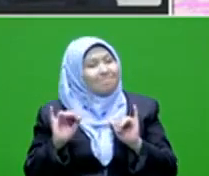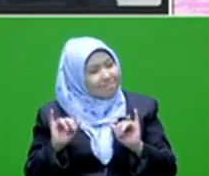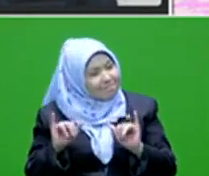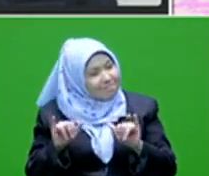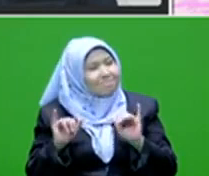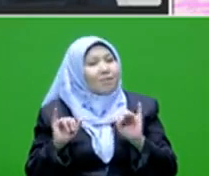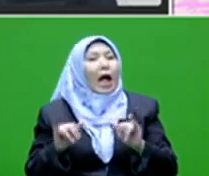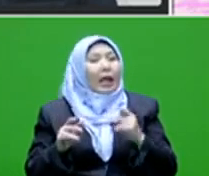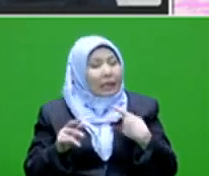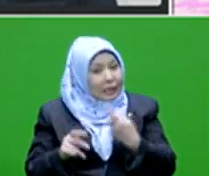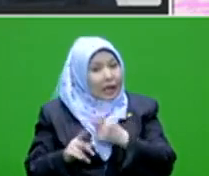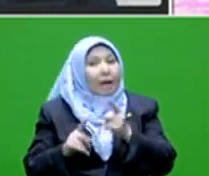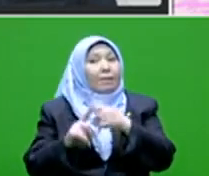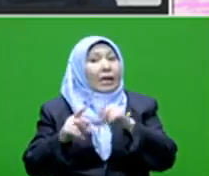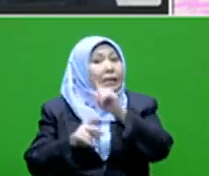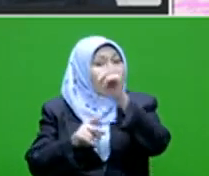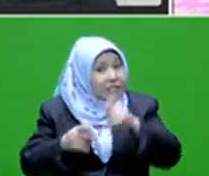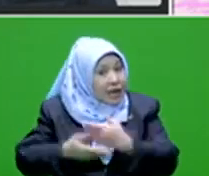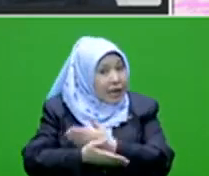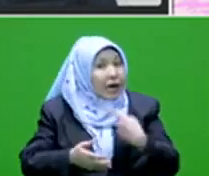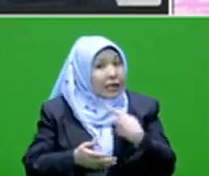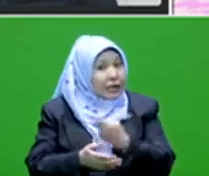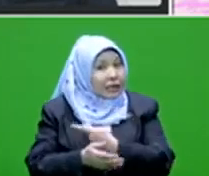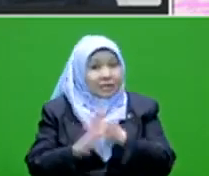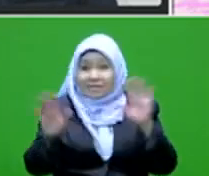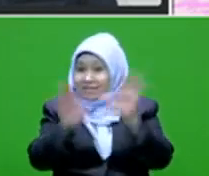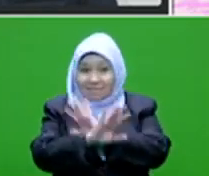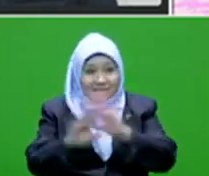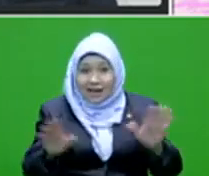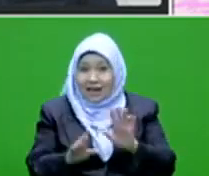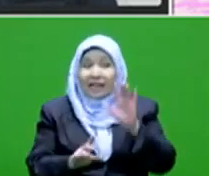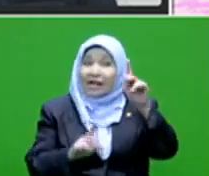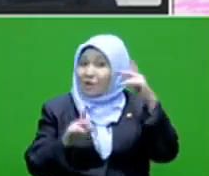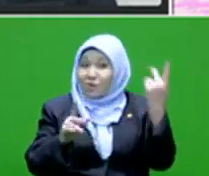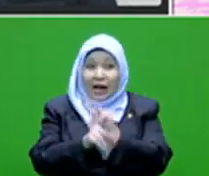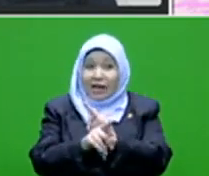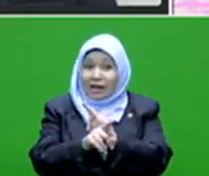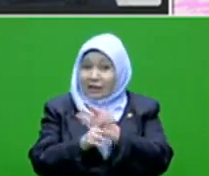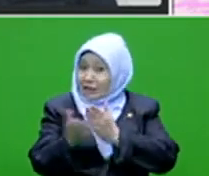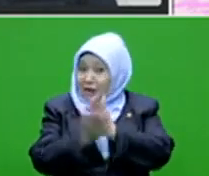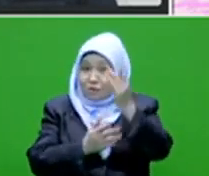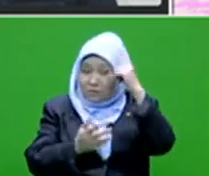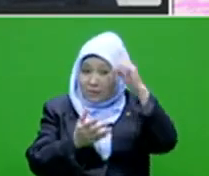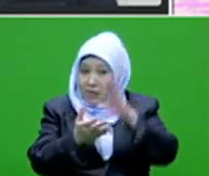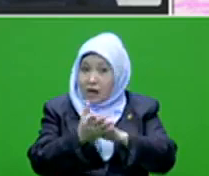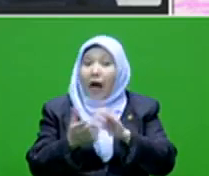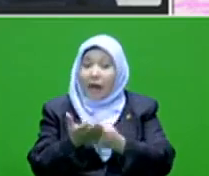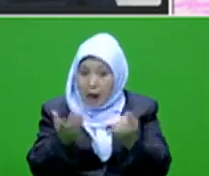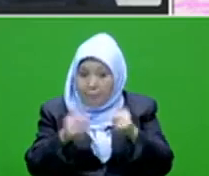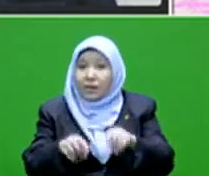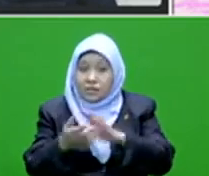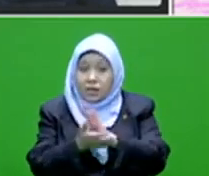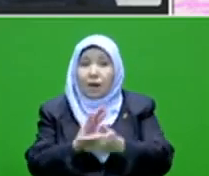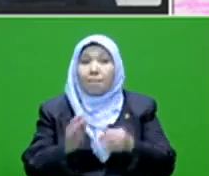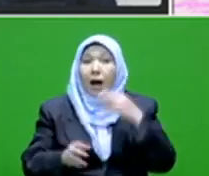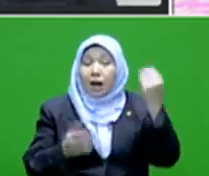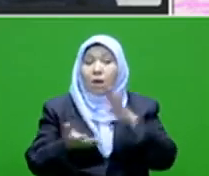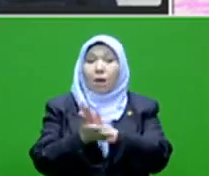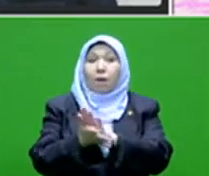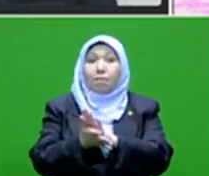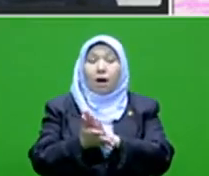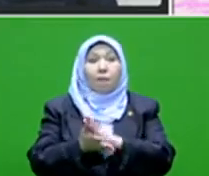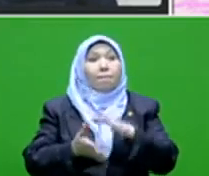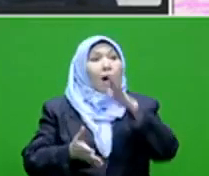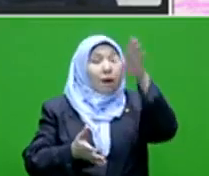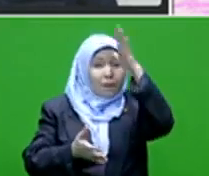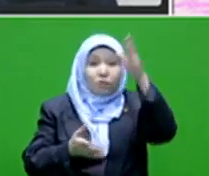Jadi kita bila tanya anak kita, jangan sekali tanya percaya tu. Eh, ini masalah nanti kalau berlaku di sekolah. Anak bawa balik cerita, mak bapak dah pergi serang sekolah.